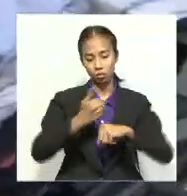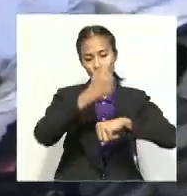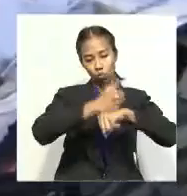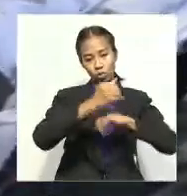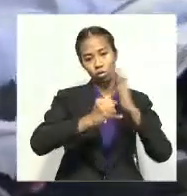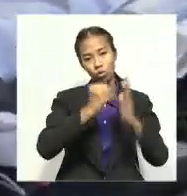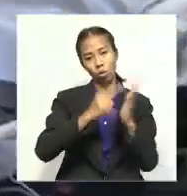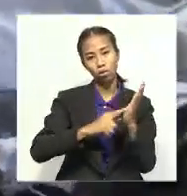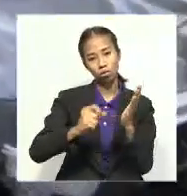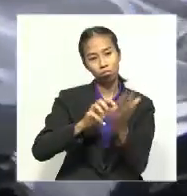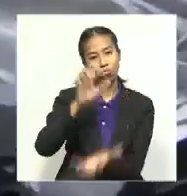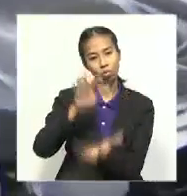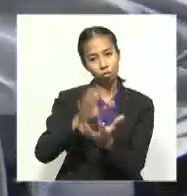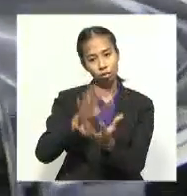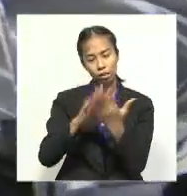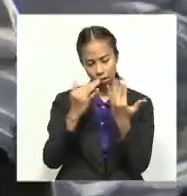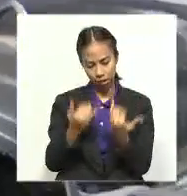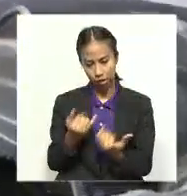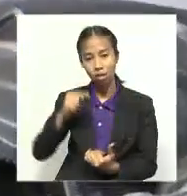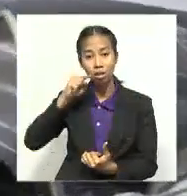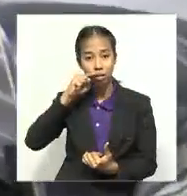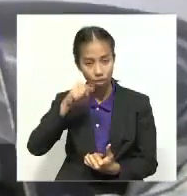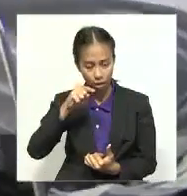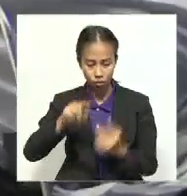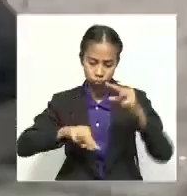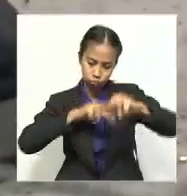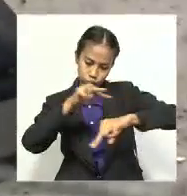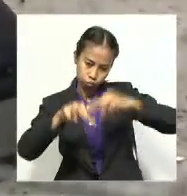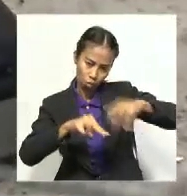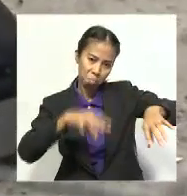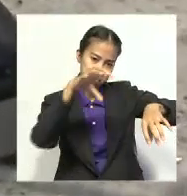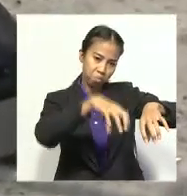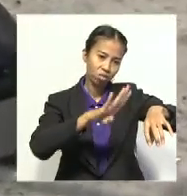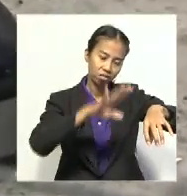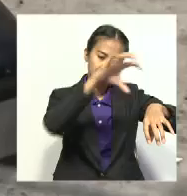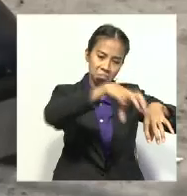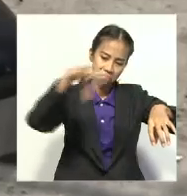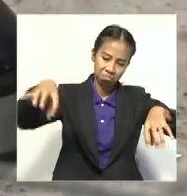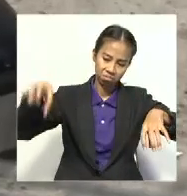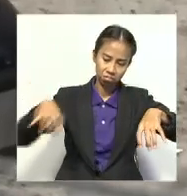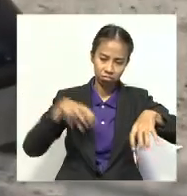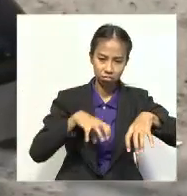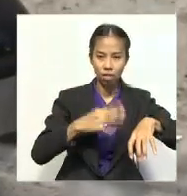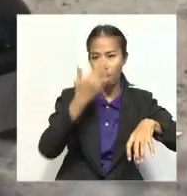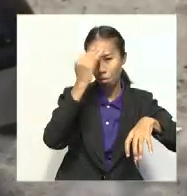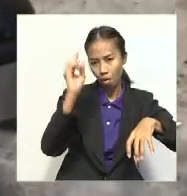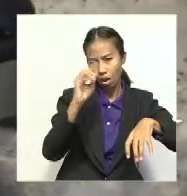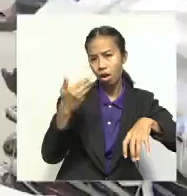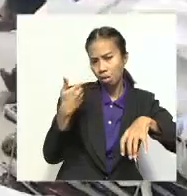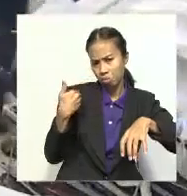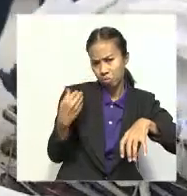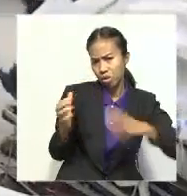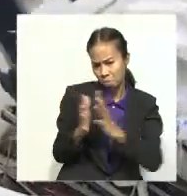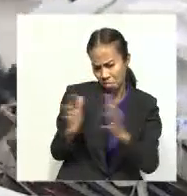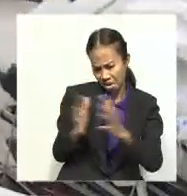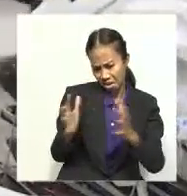การเองนะครับก็ระบุว่าให้เจ้าหน้าที่อำเภอและท้องถิ่นมีการตรวจสอบสถานประกอบการต่างๆเพราะว่ามีสถานประกอบการในลักษณะนี้เกิ